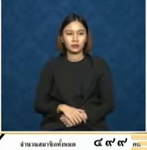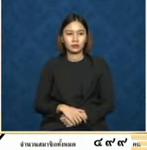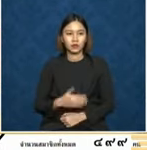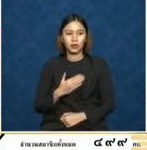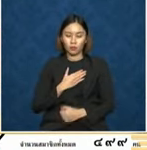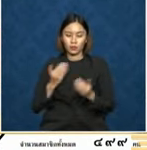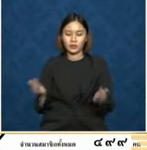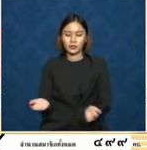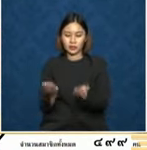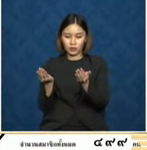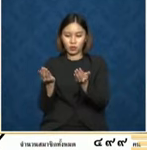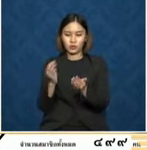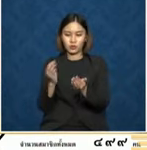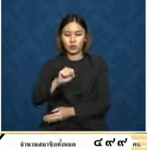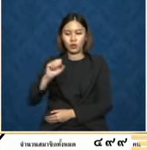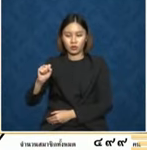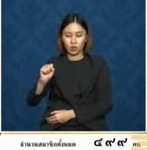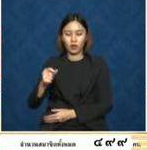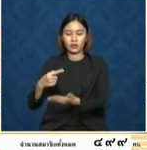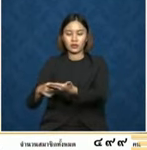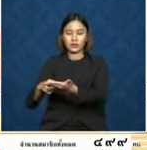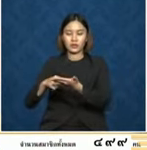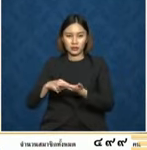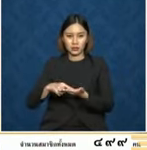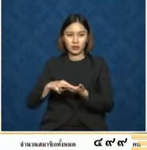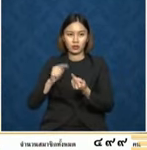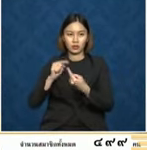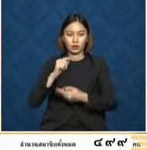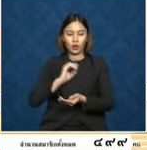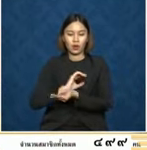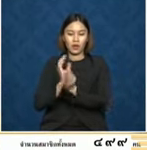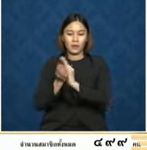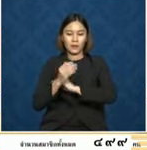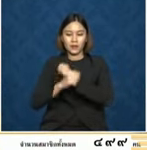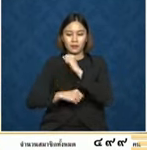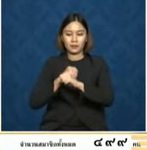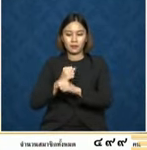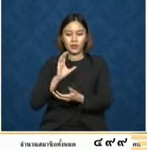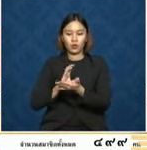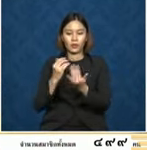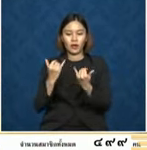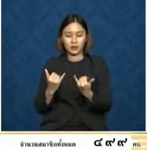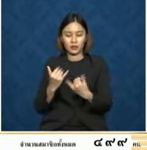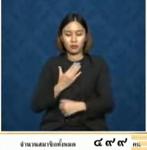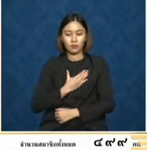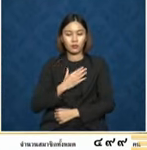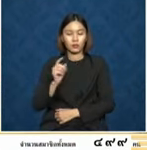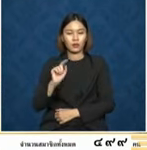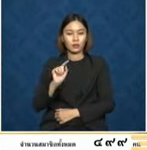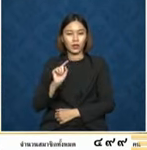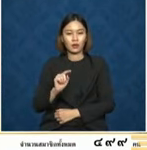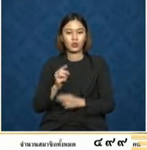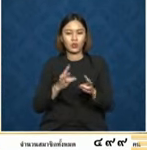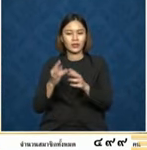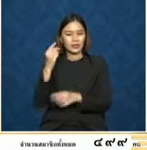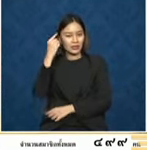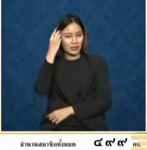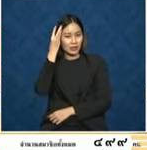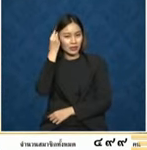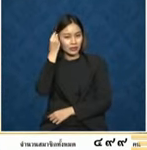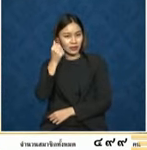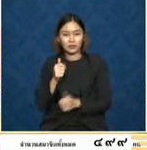มสนับสนุนท่านส.ส.ผู้ทรงเกียรติที่เสนอในการเปลี่ยนแปลงปีงบประมาณในครั้งนี้ครับผมถือว่าเป็นวิสัยทัศน์